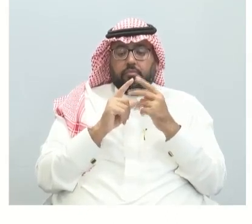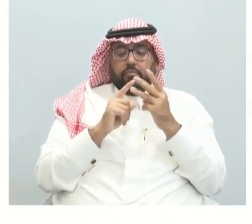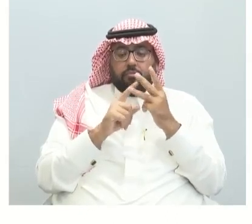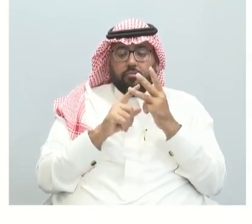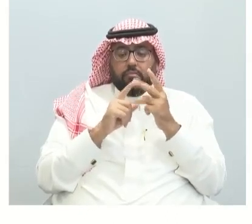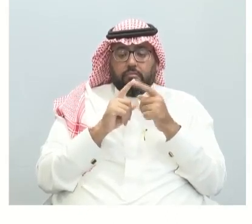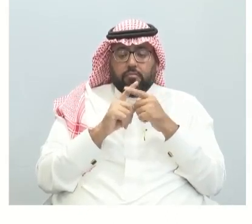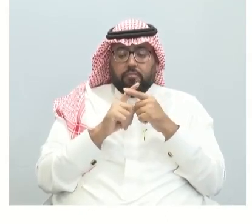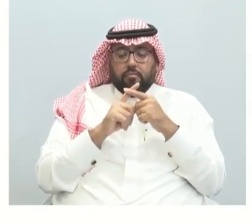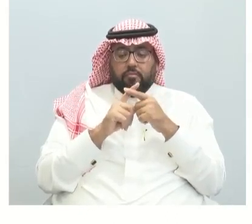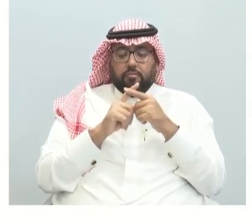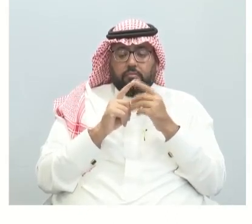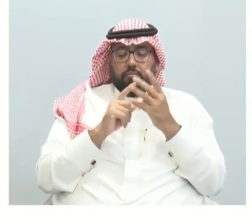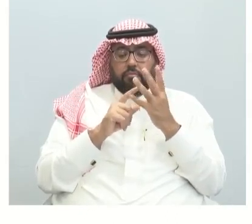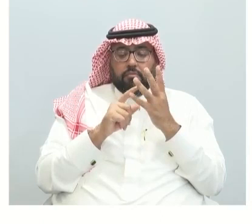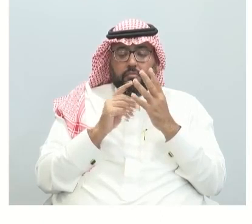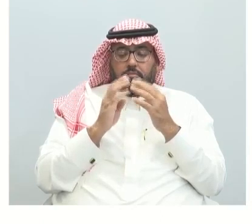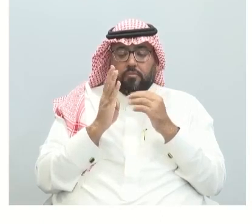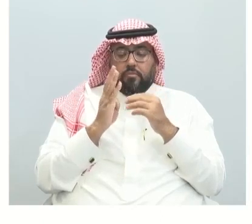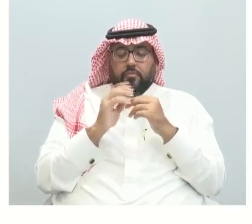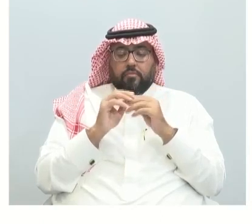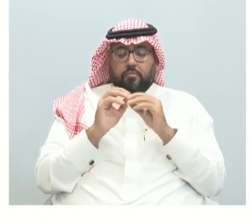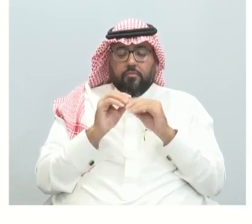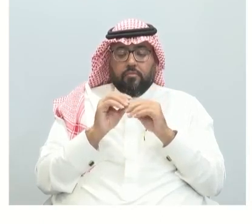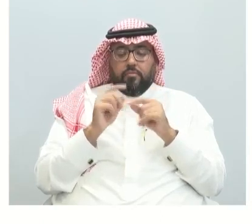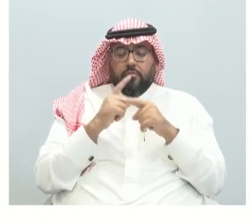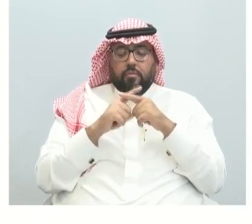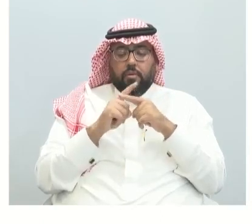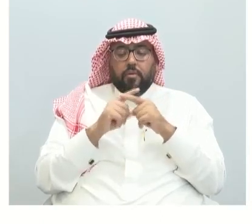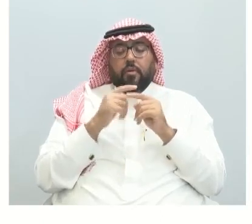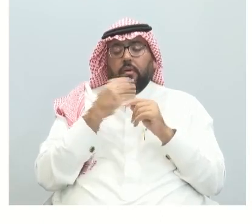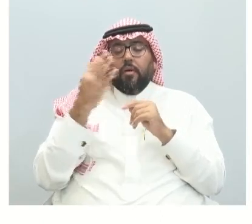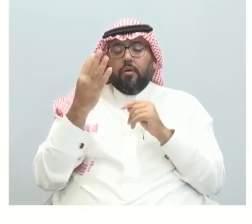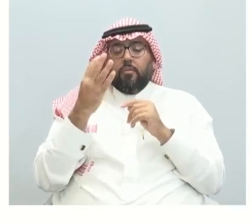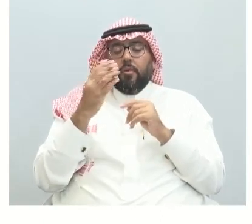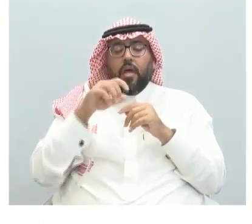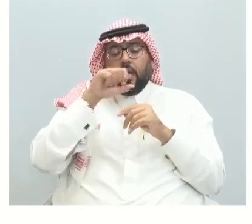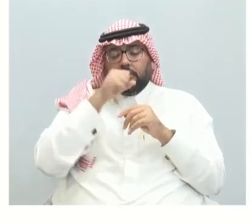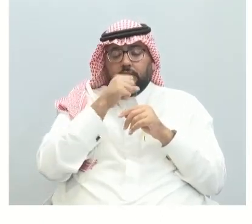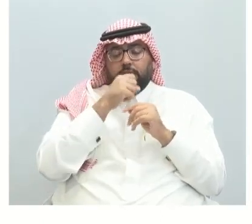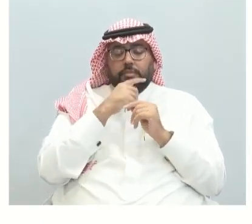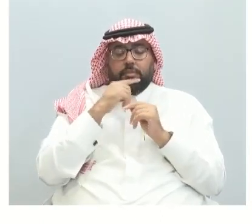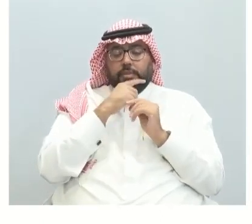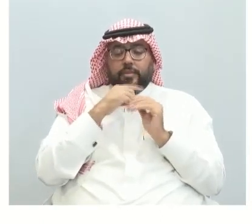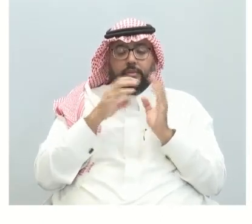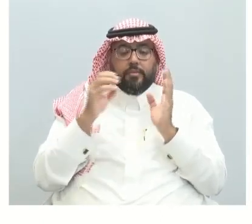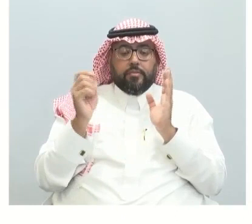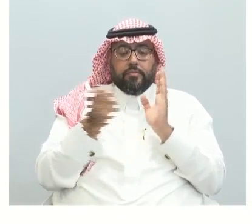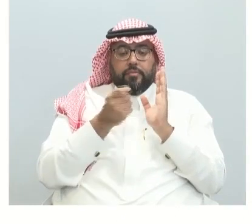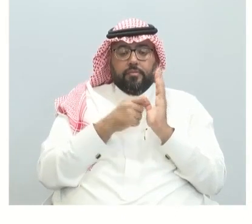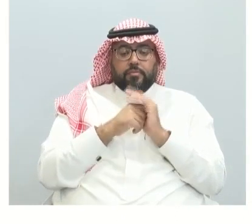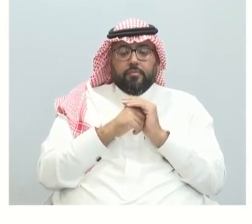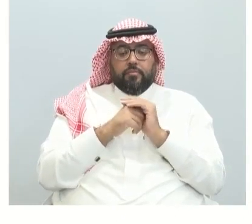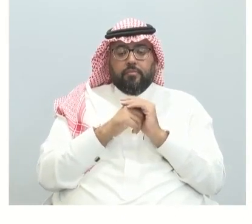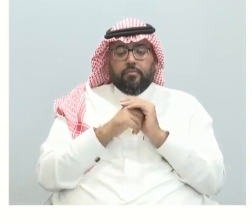ثلاثه اربعه اذا وضعنا علامه اكس على اربع جزرات راح نكتب الان ماذا